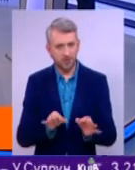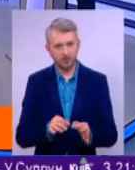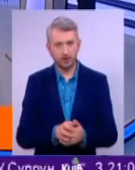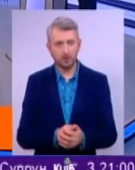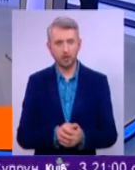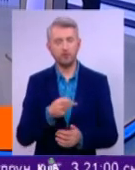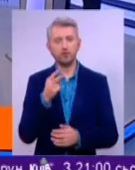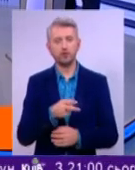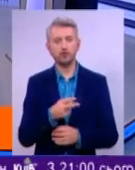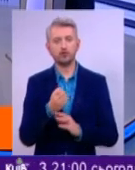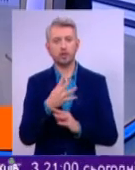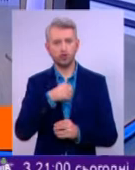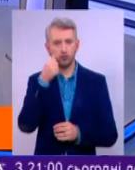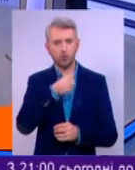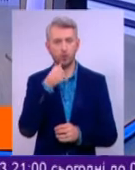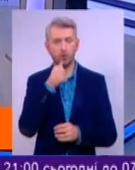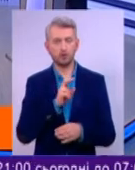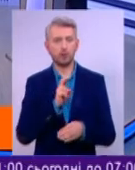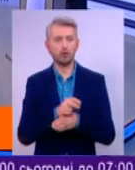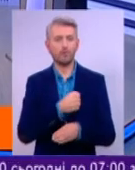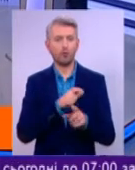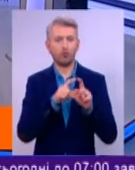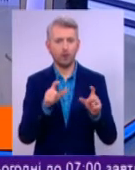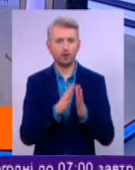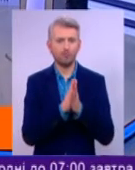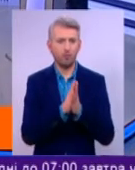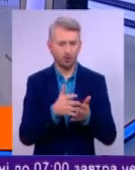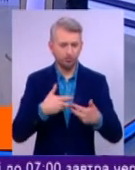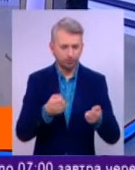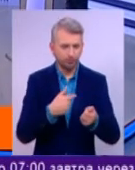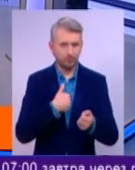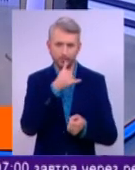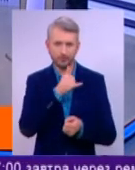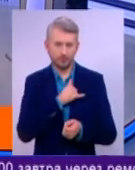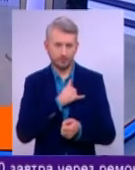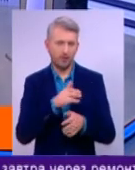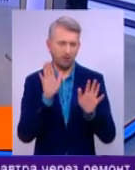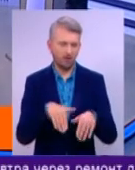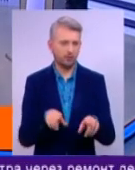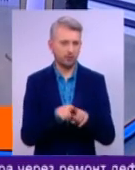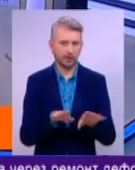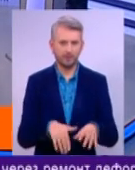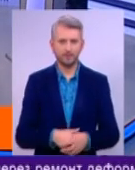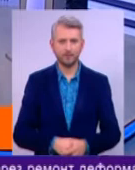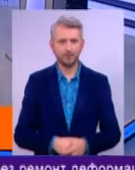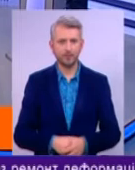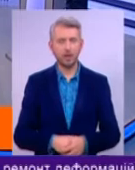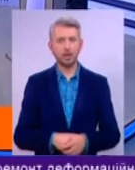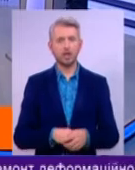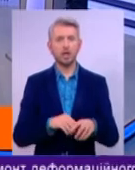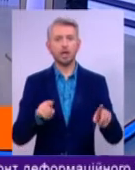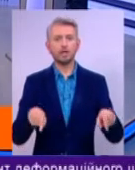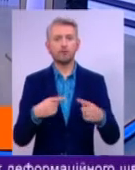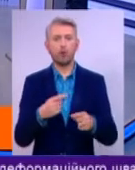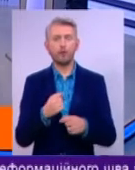в 2014 році прийшов в воєнкомат, попросився, ніхто не взяв. Ну ладно, то таке. Створював